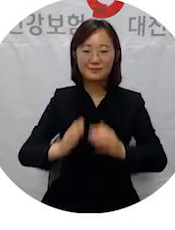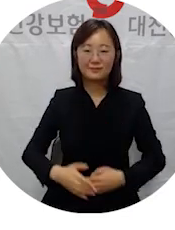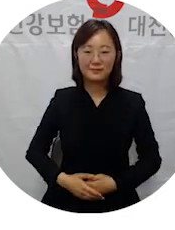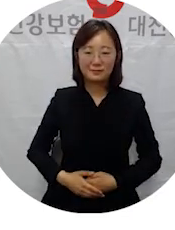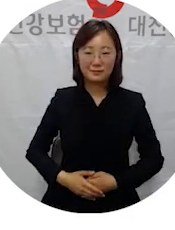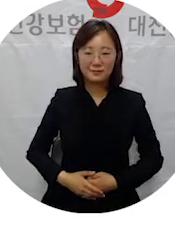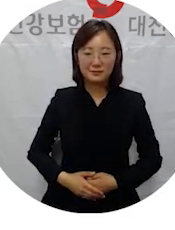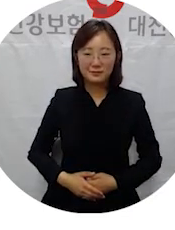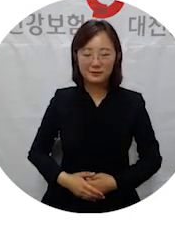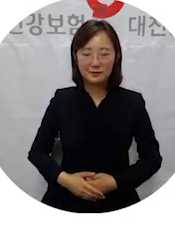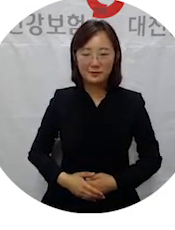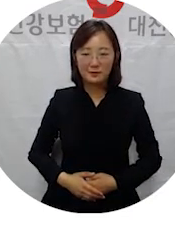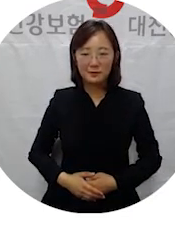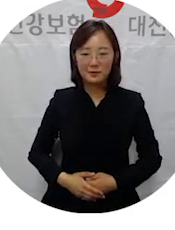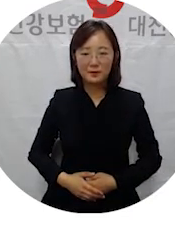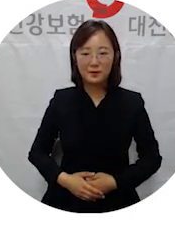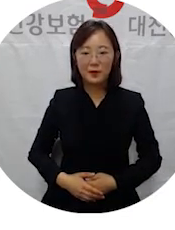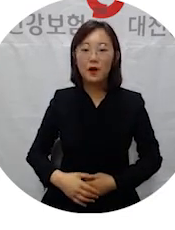설립되었습니다.